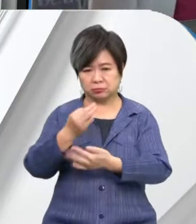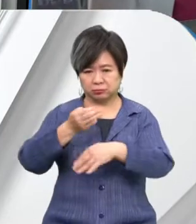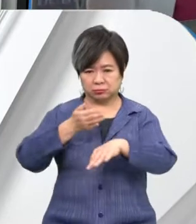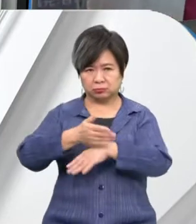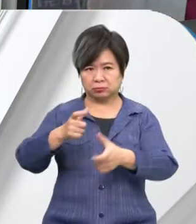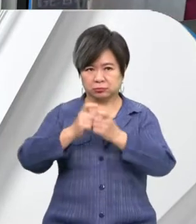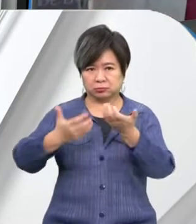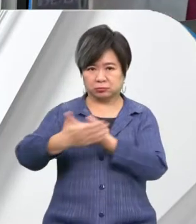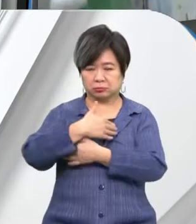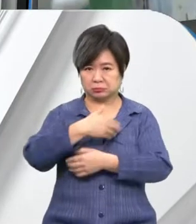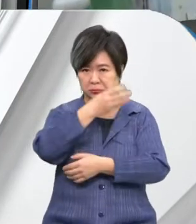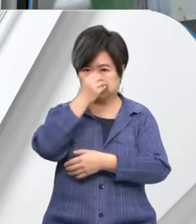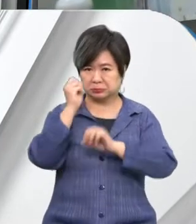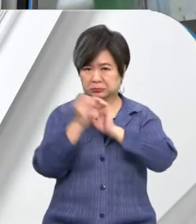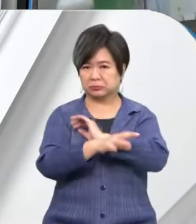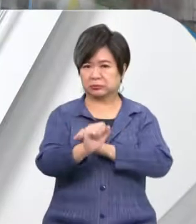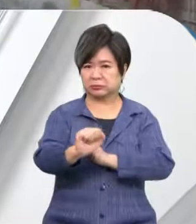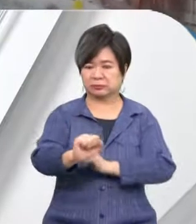总得二百五天。